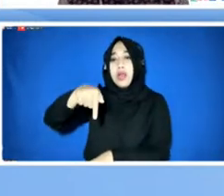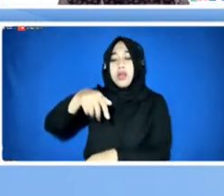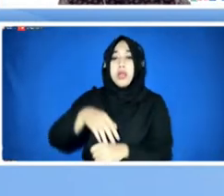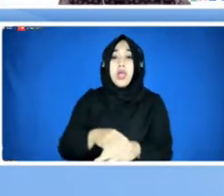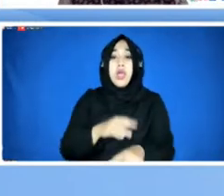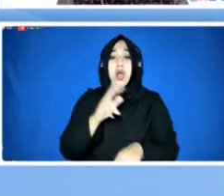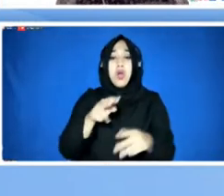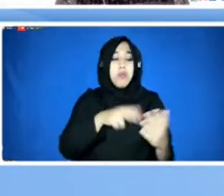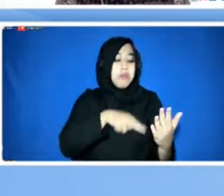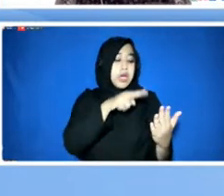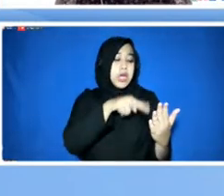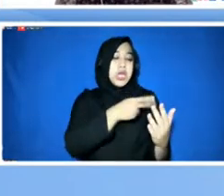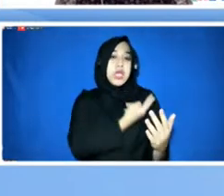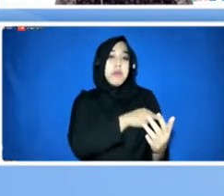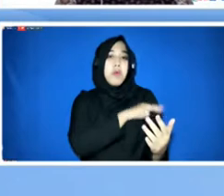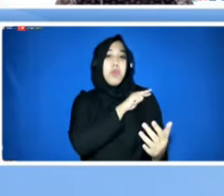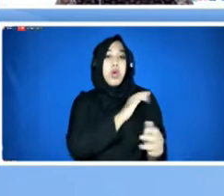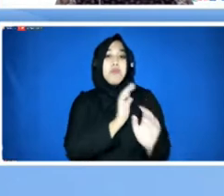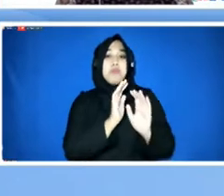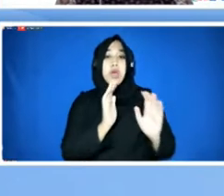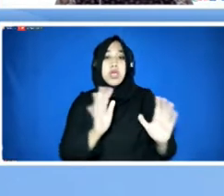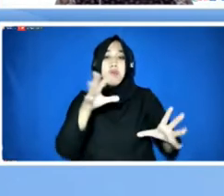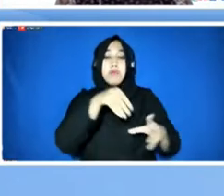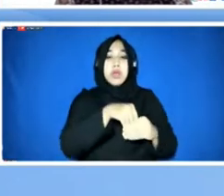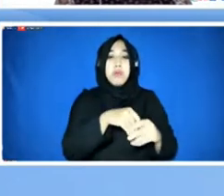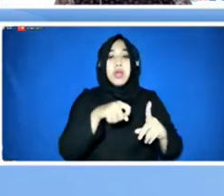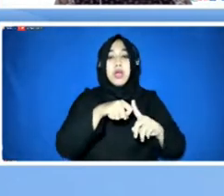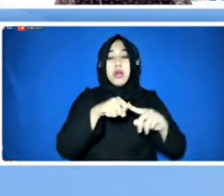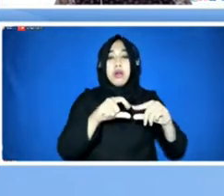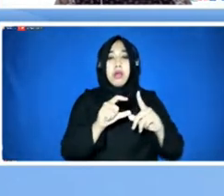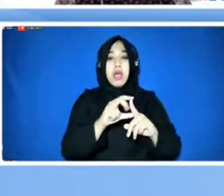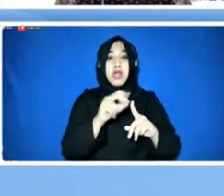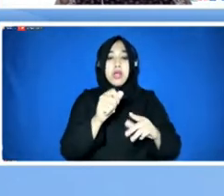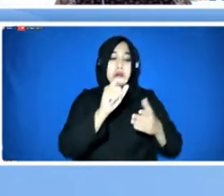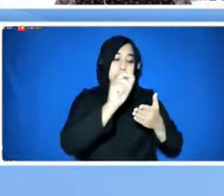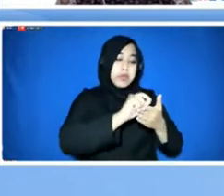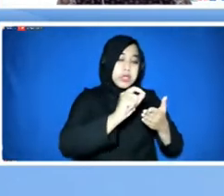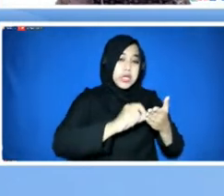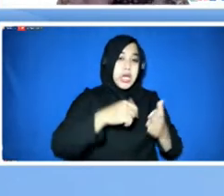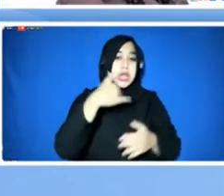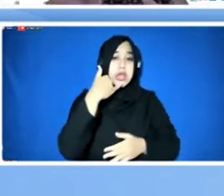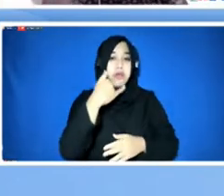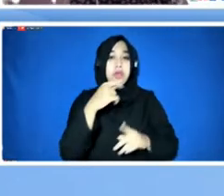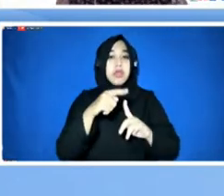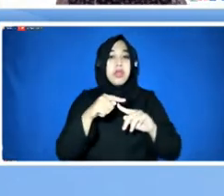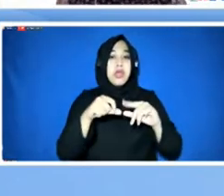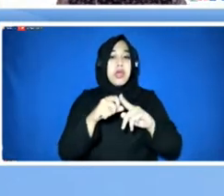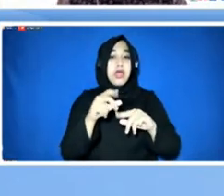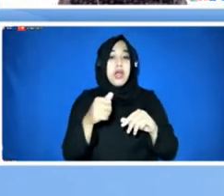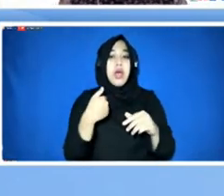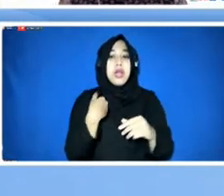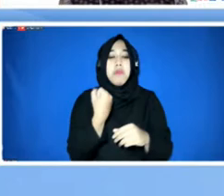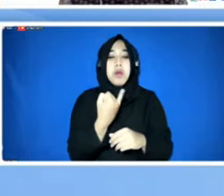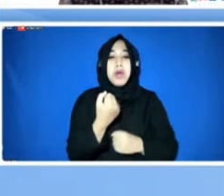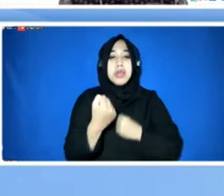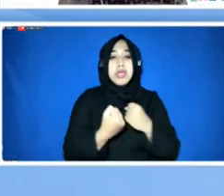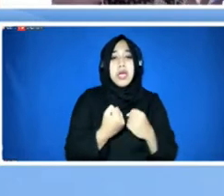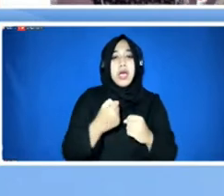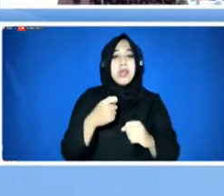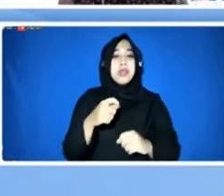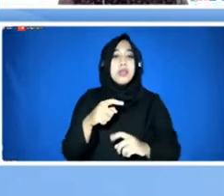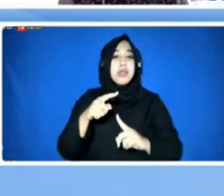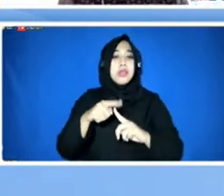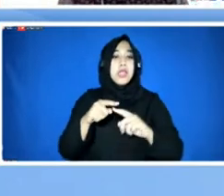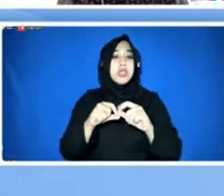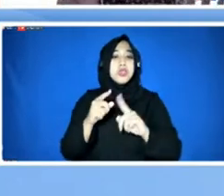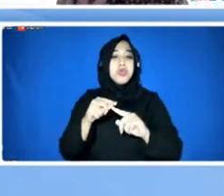tahapannya, kita memang banyak melibatkan kader dalam pencatatan detail kontak, karena ada beberapa tindakan tracing yang